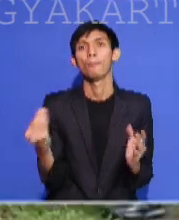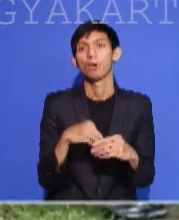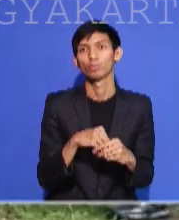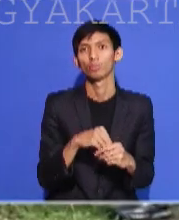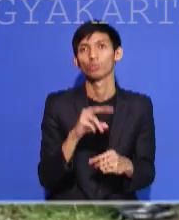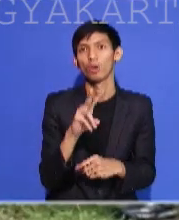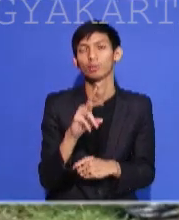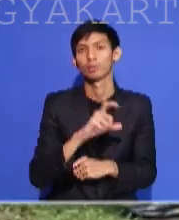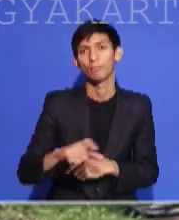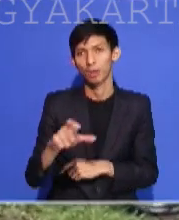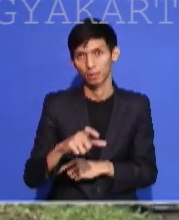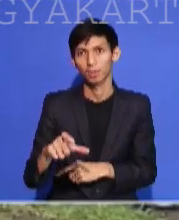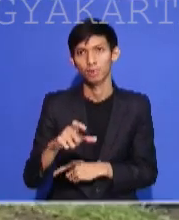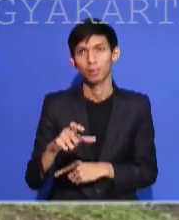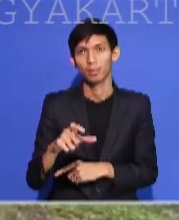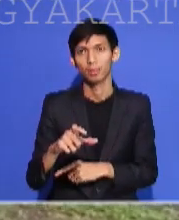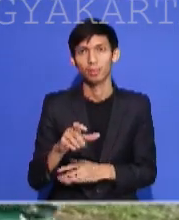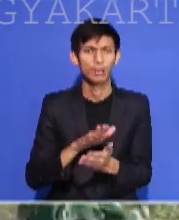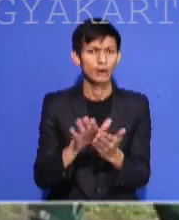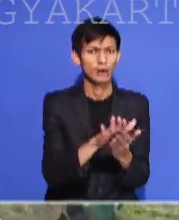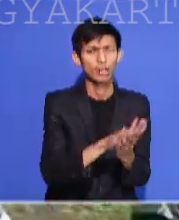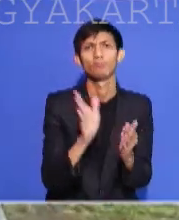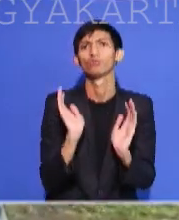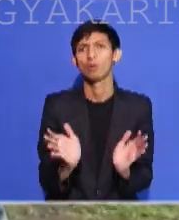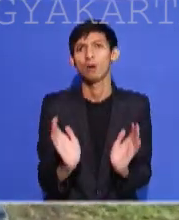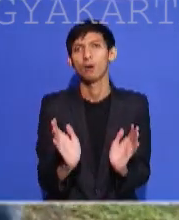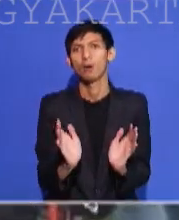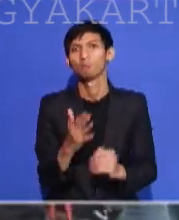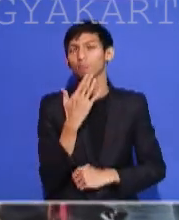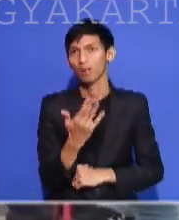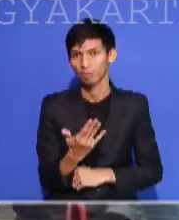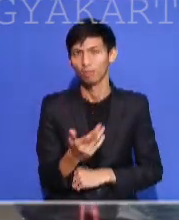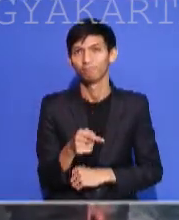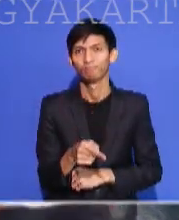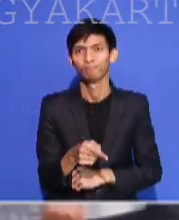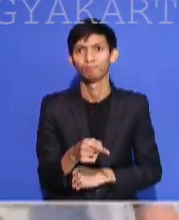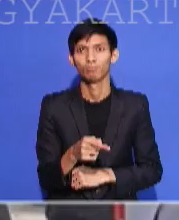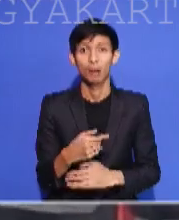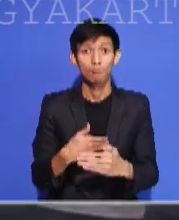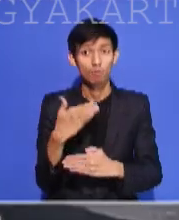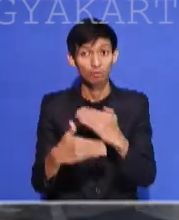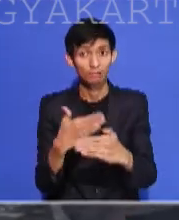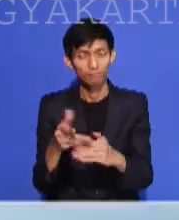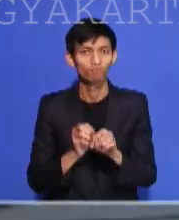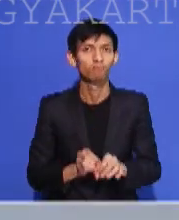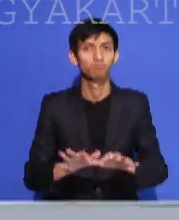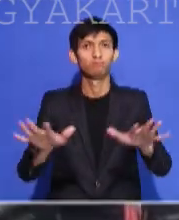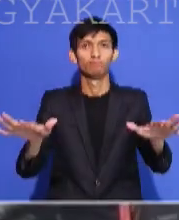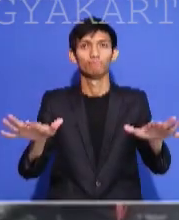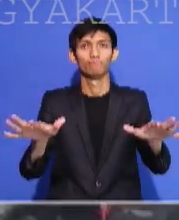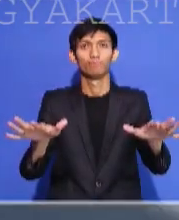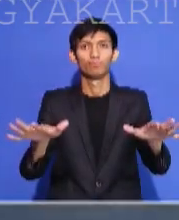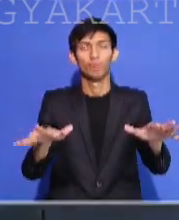Kapanewon. Setelah didistribusikan ke masing-masing Kapanewon, logistik tersebut kemudian akan didistribusikan ke setiap